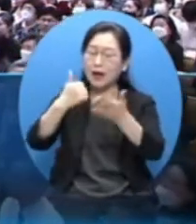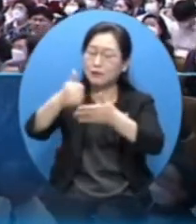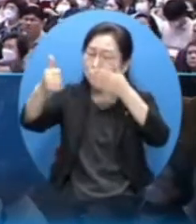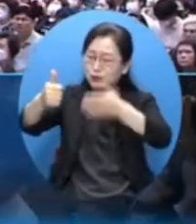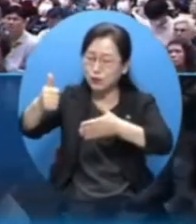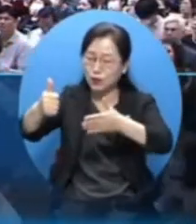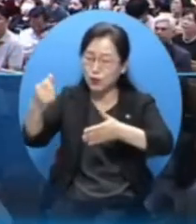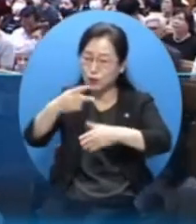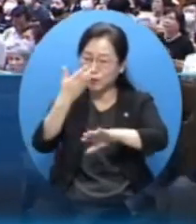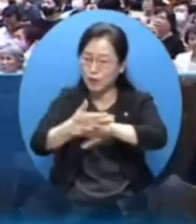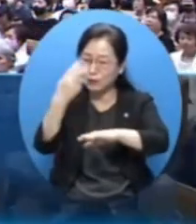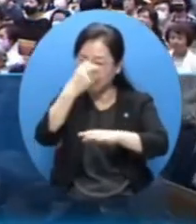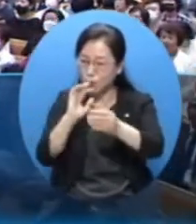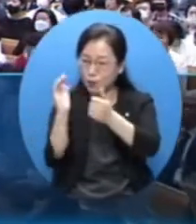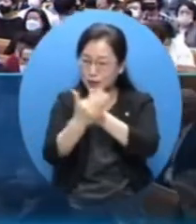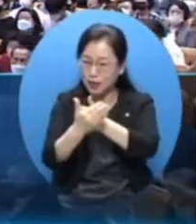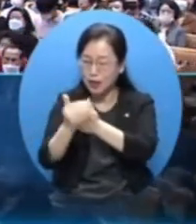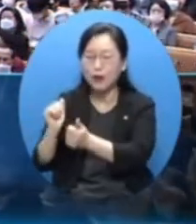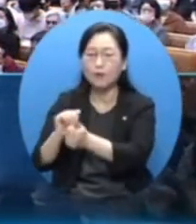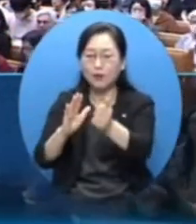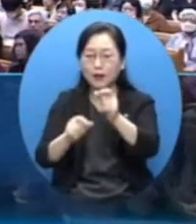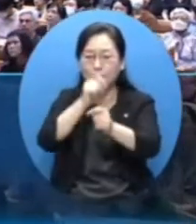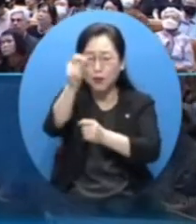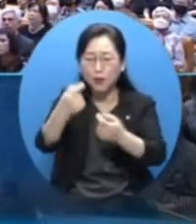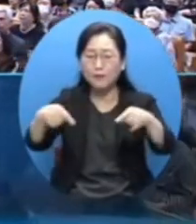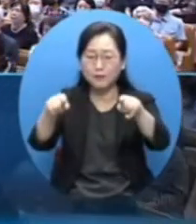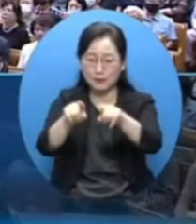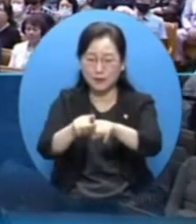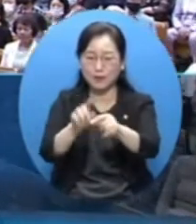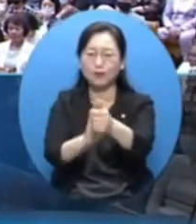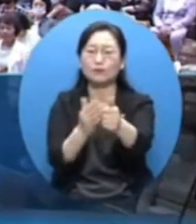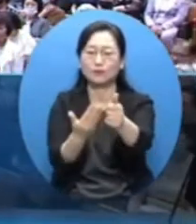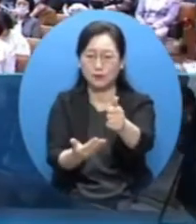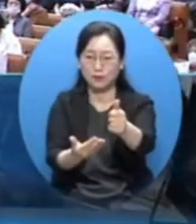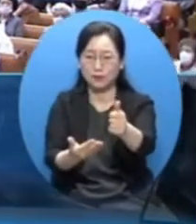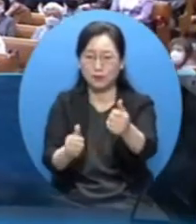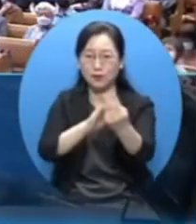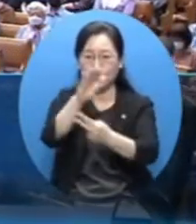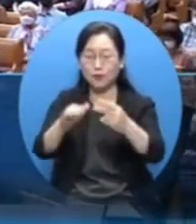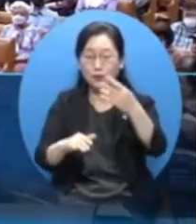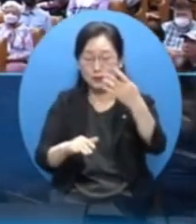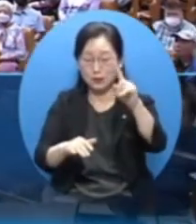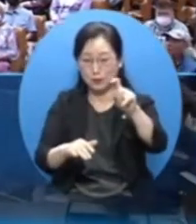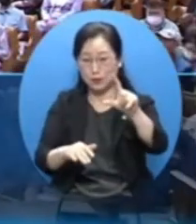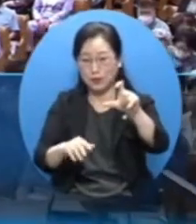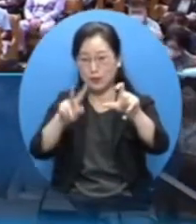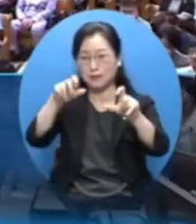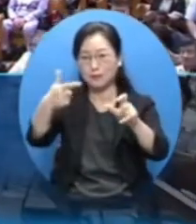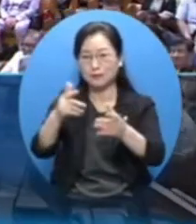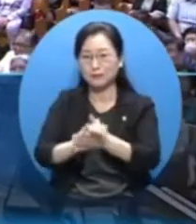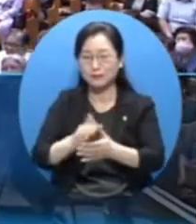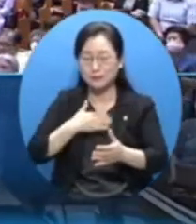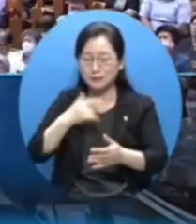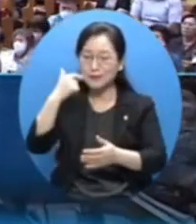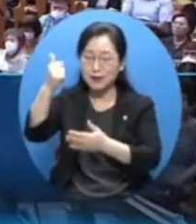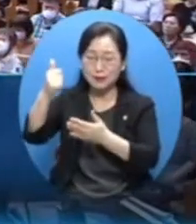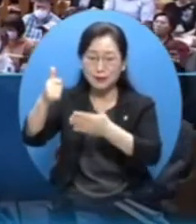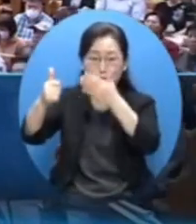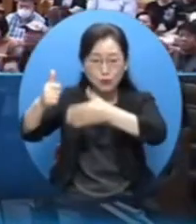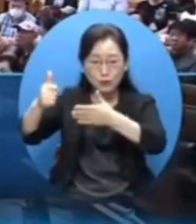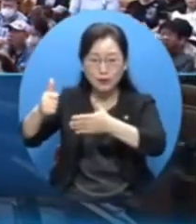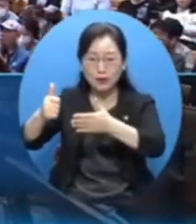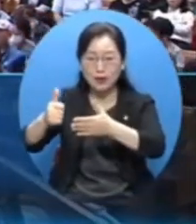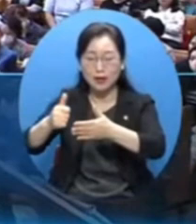그가 또 다른 보혜사를 너희에게 주사 영원토록 너희와 함께 있게 하리니 염복음 15장 26절입니다 내가 아버지께로부터 너희에게 보낼